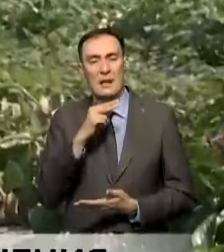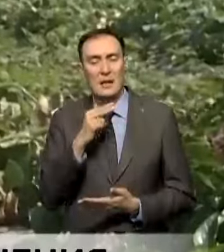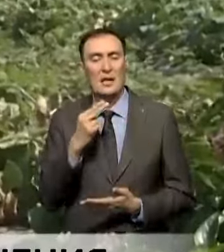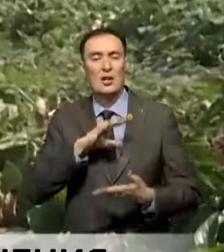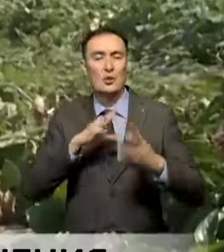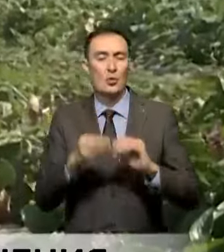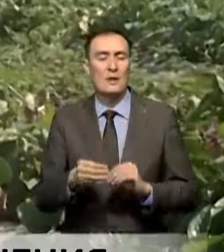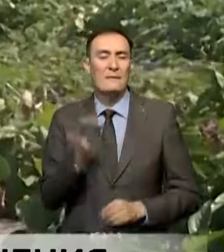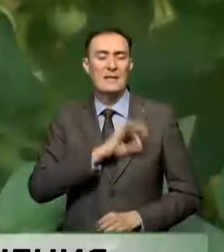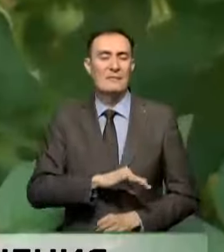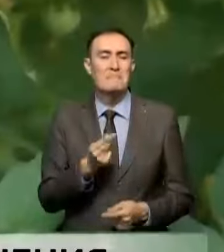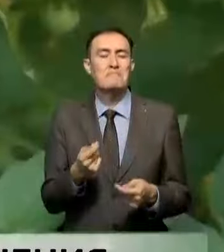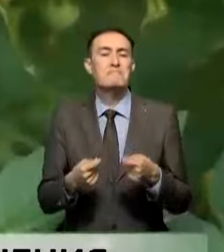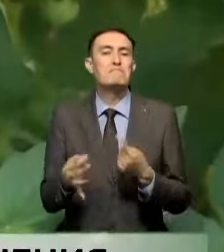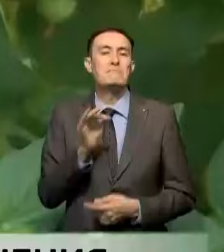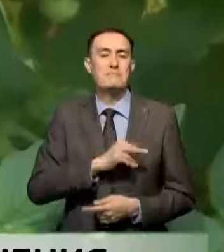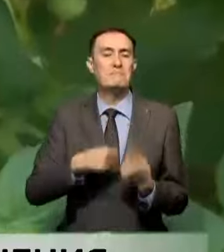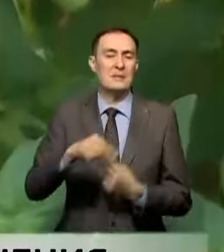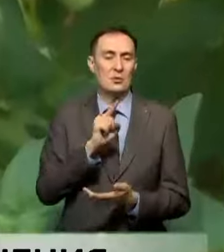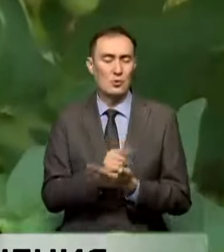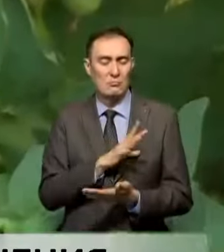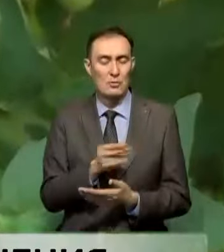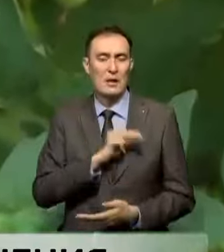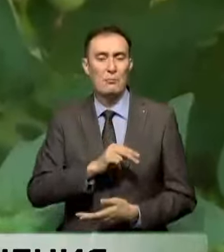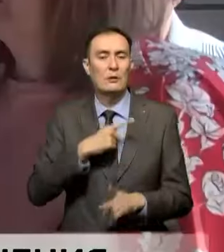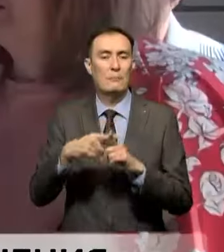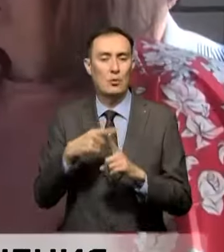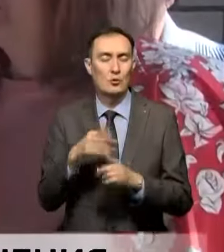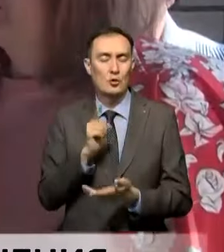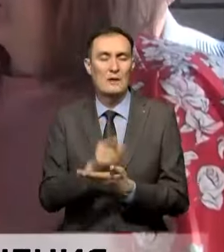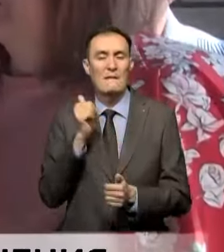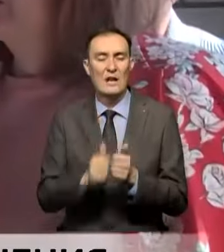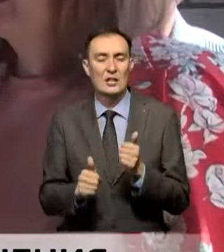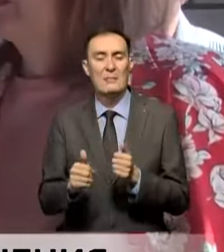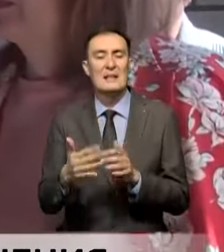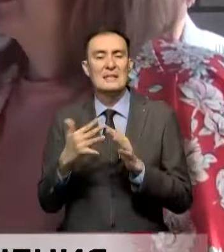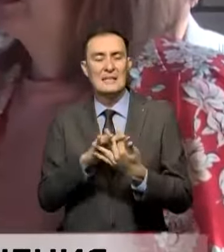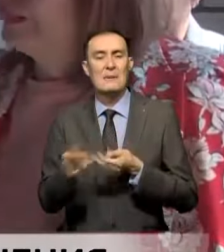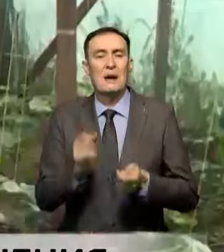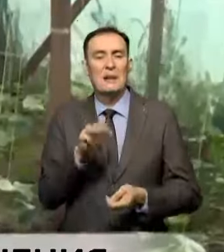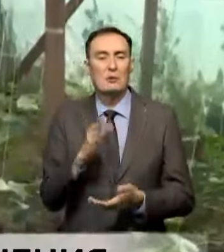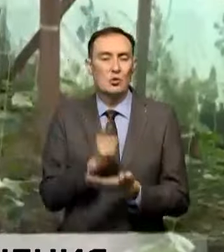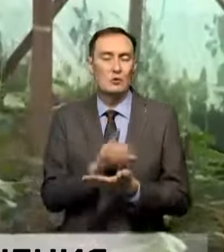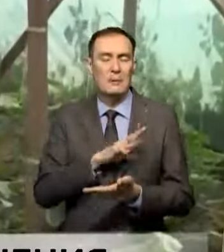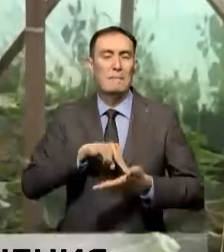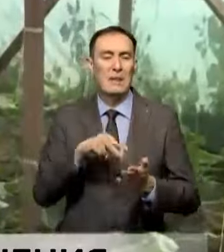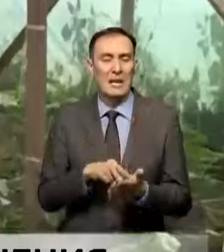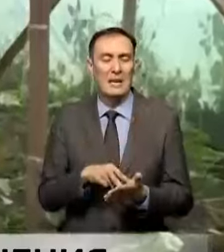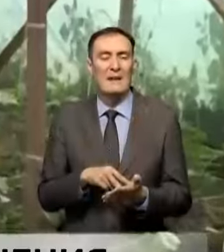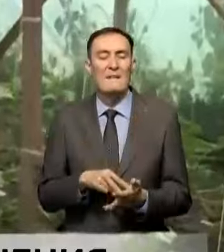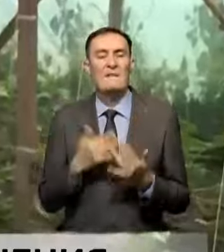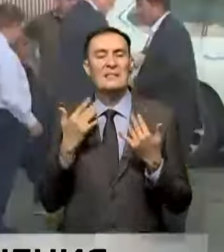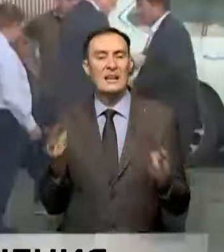конечной эффективности, прибыльности бизнес-проектов. Чтобы работать в плюс, в каждом районном и сельском акиматах должны иметь план необходимых и